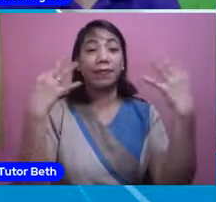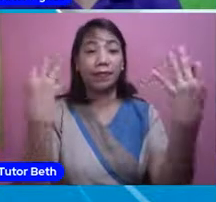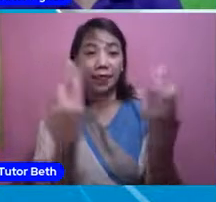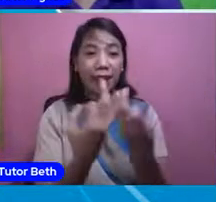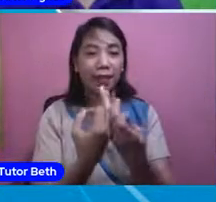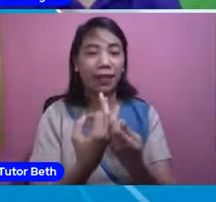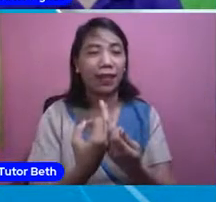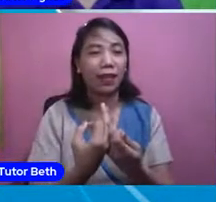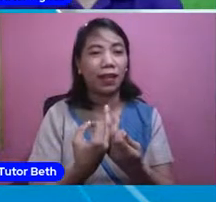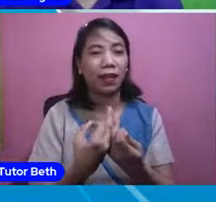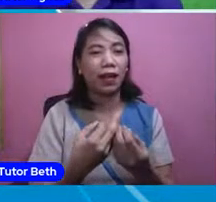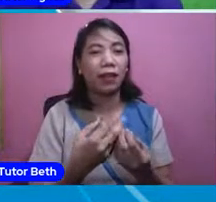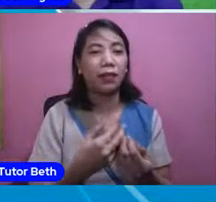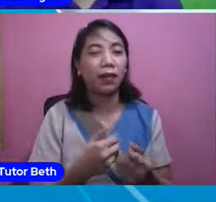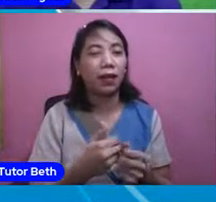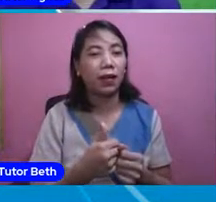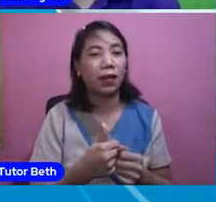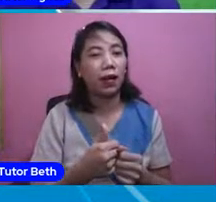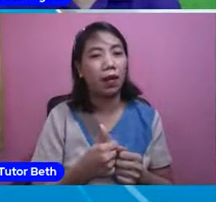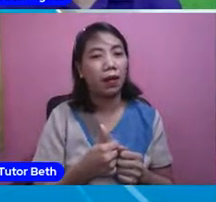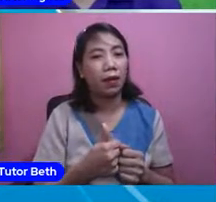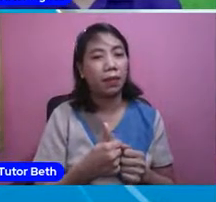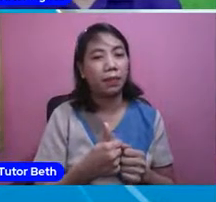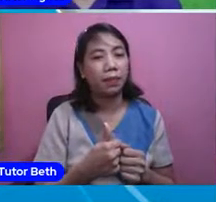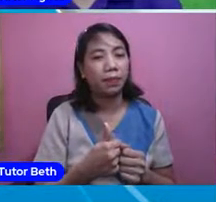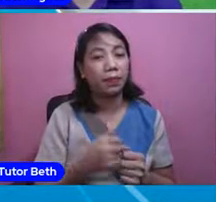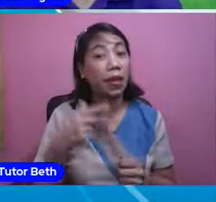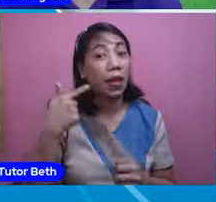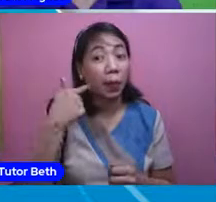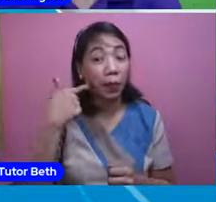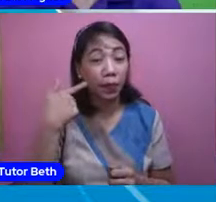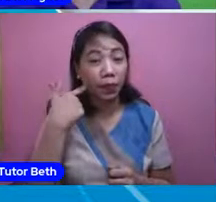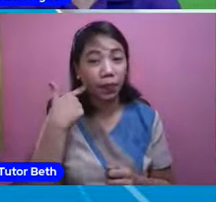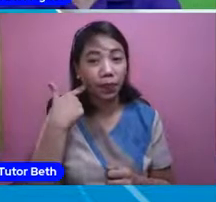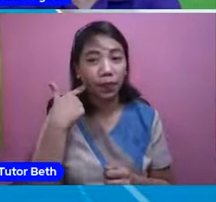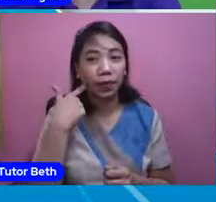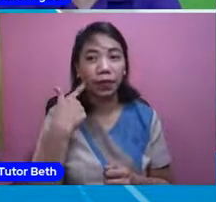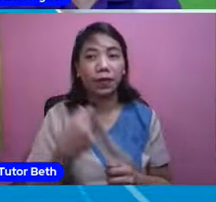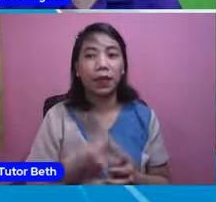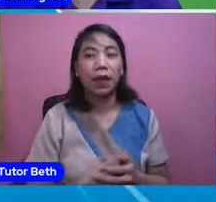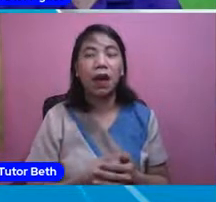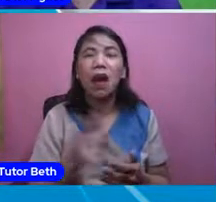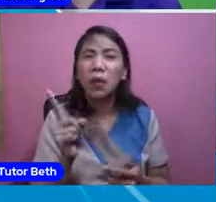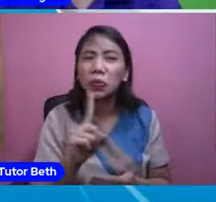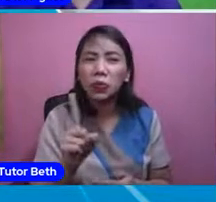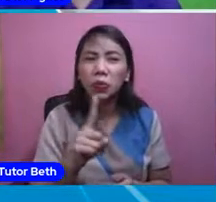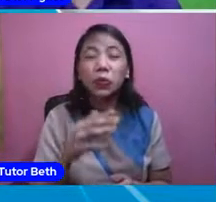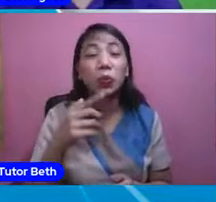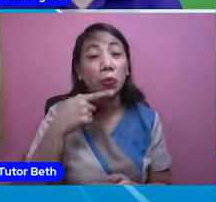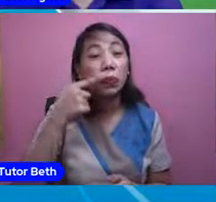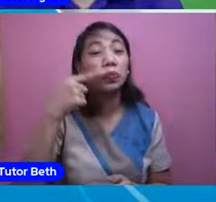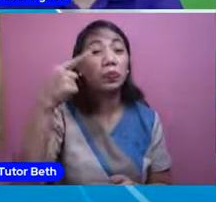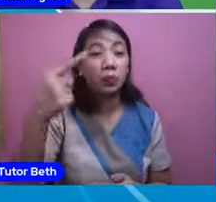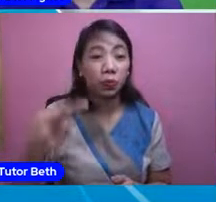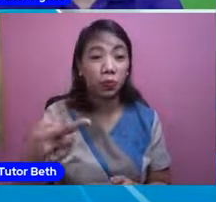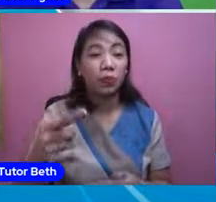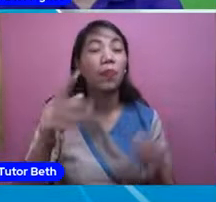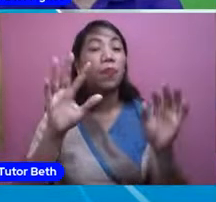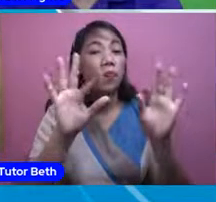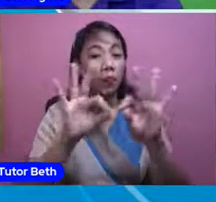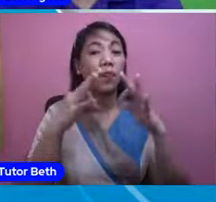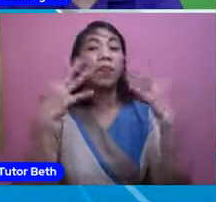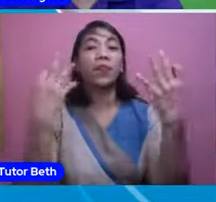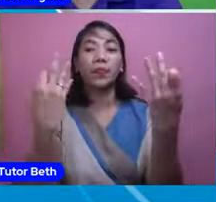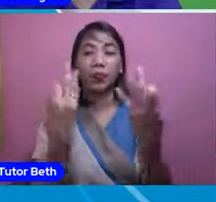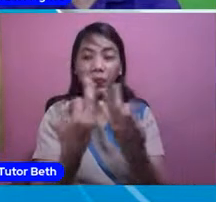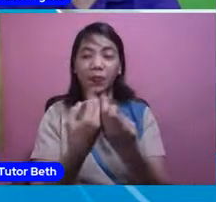Ma'am Brechen, sige nga, i-comment nyo. Ano yung masasabi nyo sa inyong pamilya? Sabi ni Ma'am Brechen